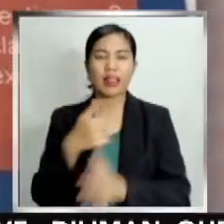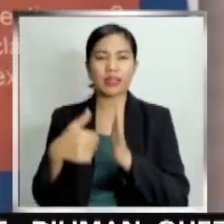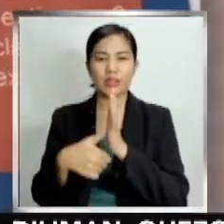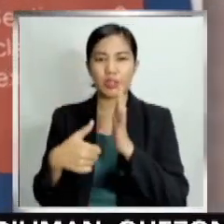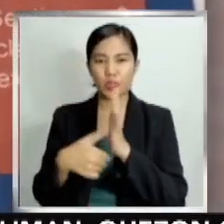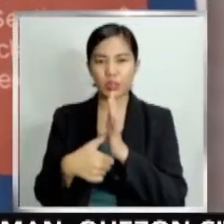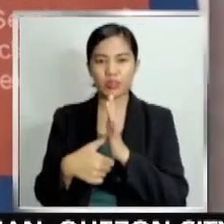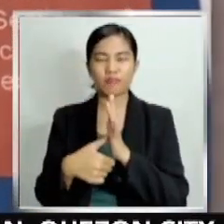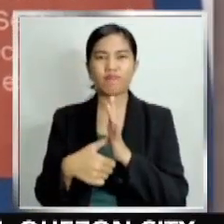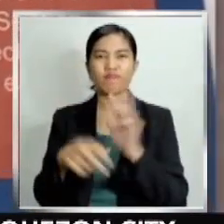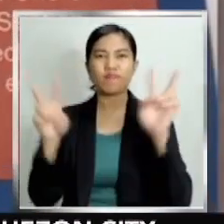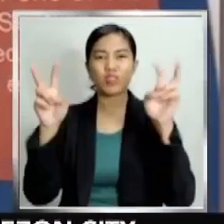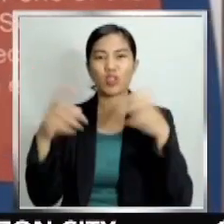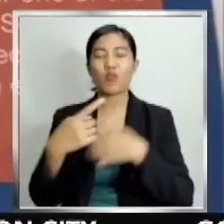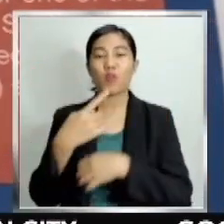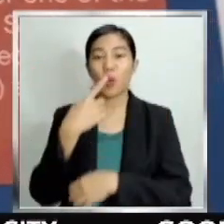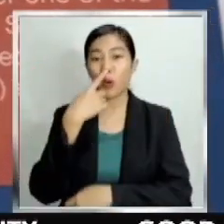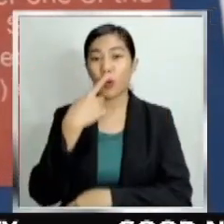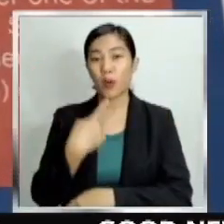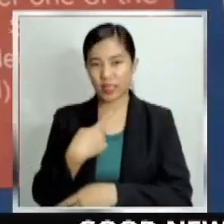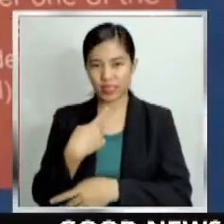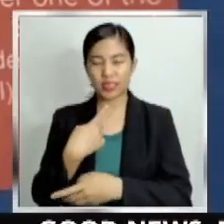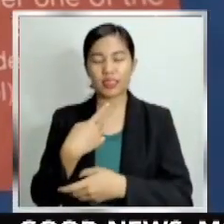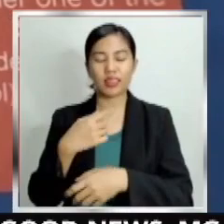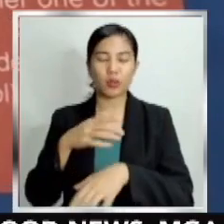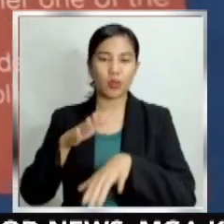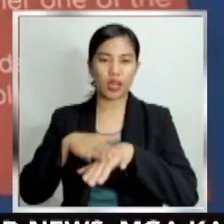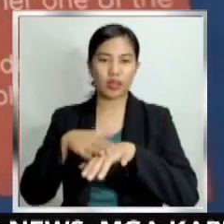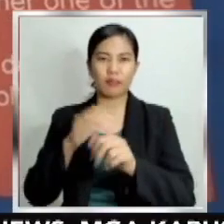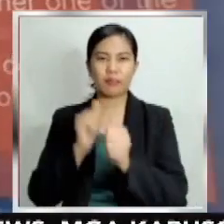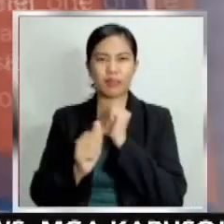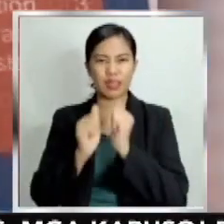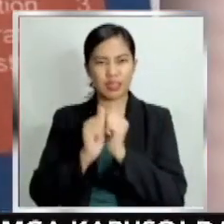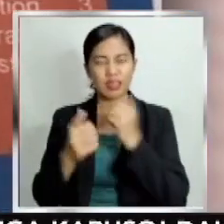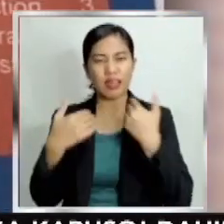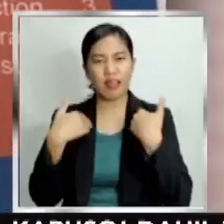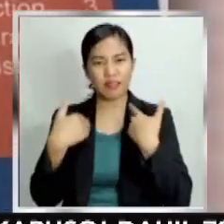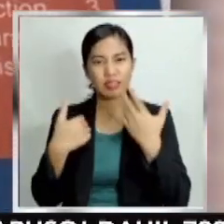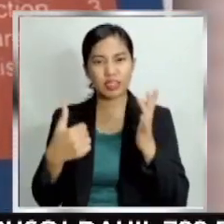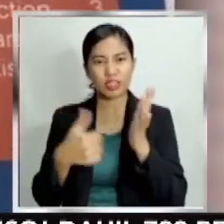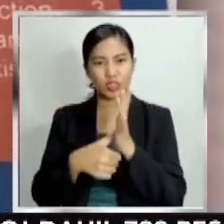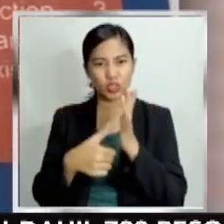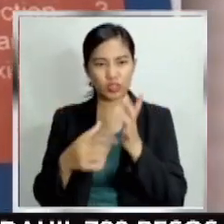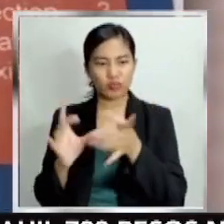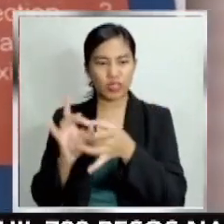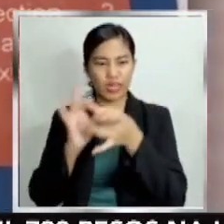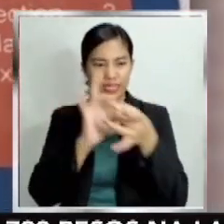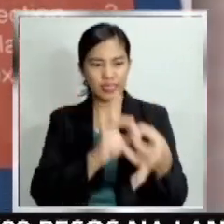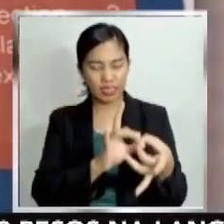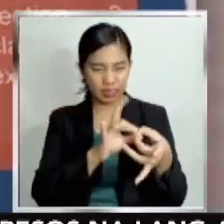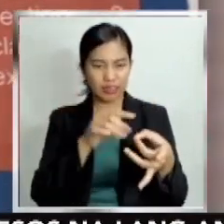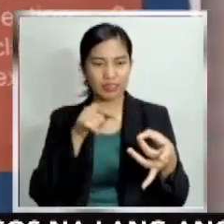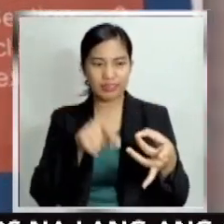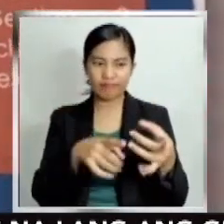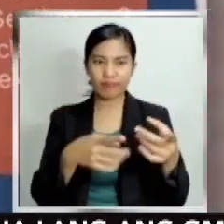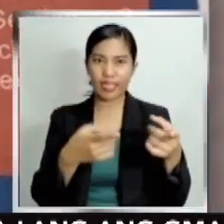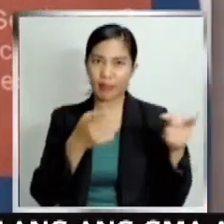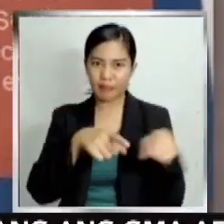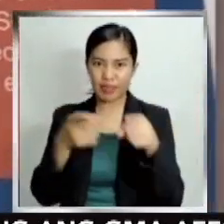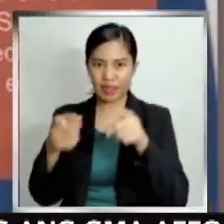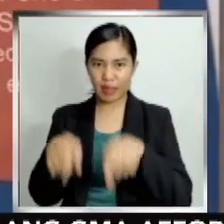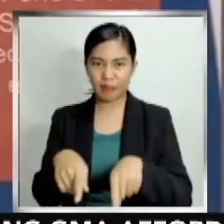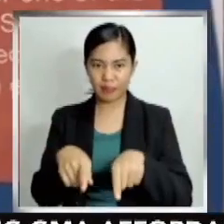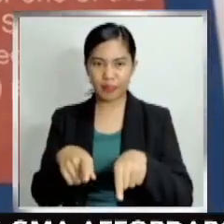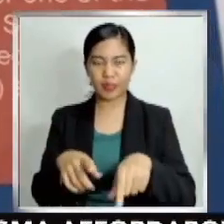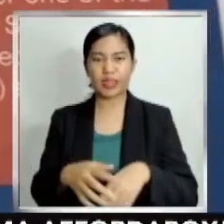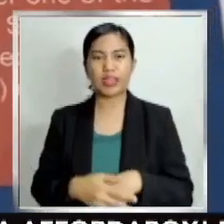category o yung mga lugar na may election-related incidents para sa eleksyong ito o sa nakaraang dalawang eleksyon. Matindi ang labanan sa